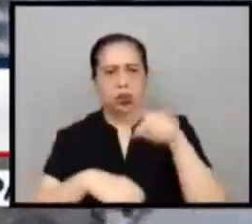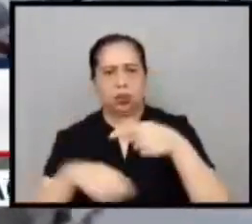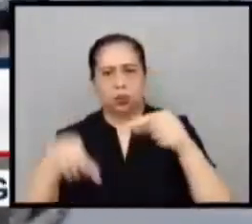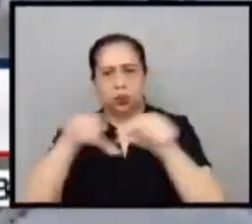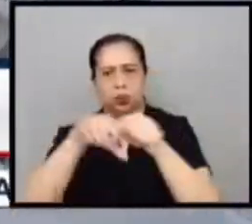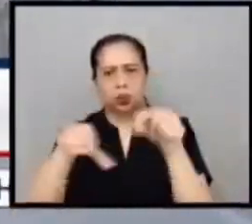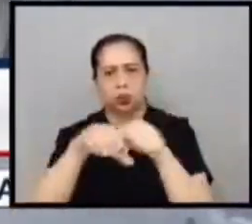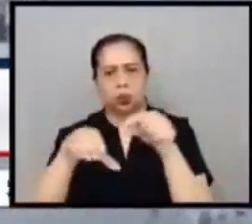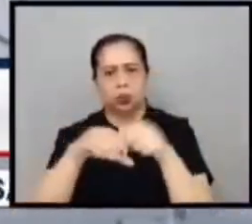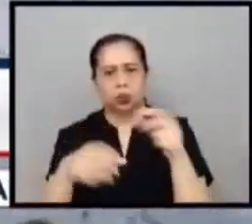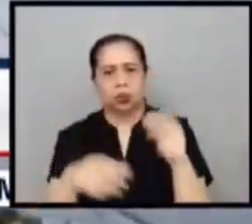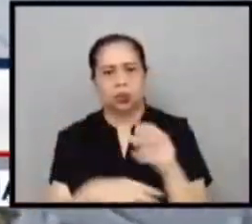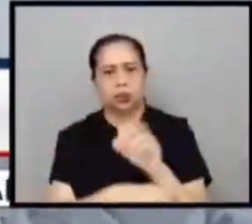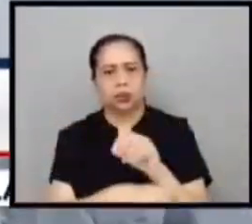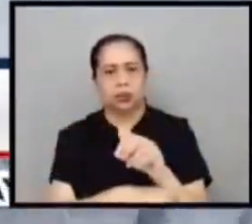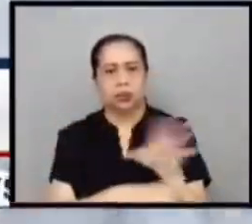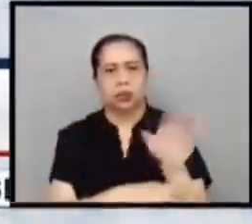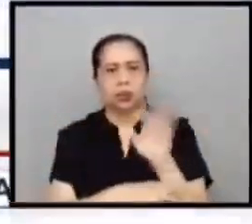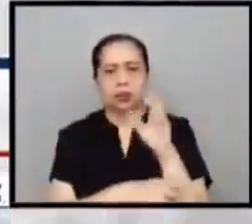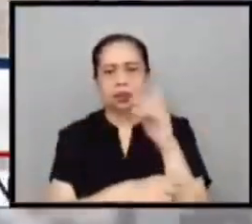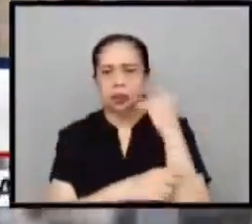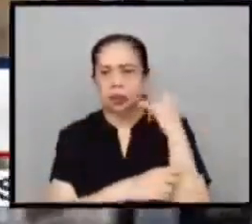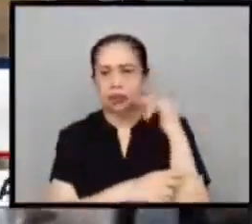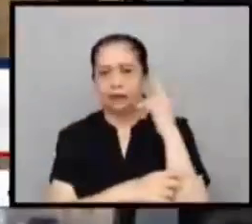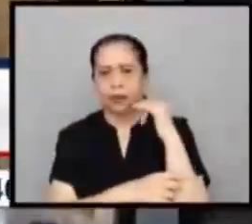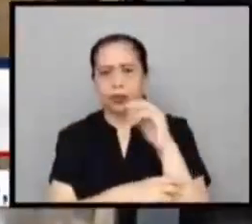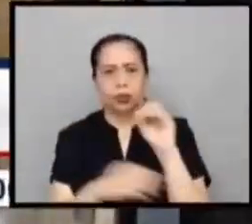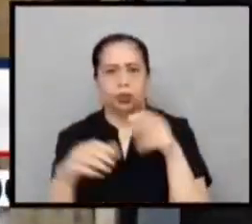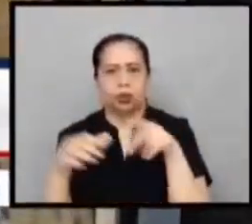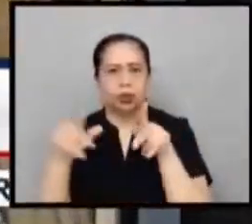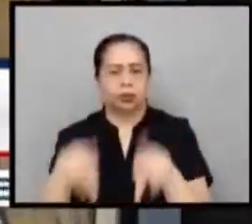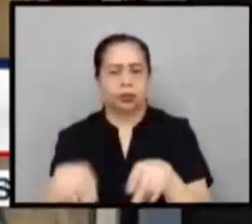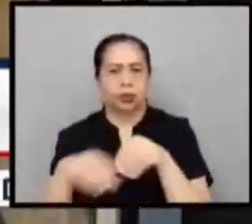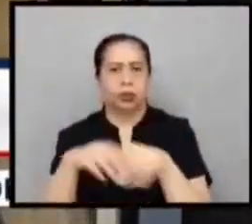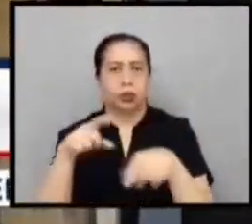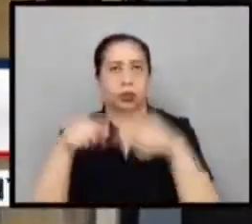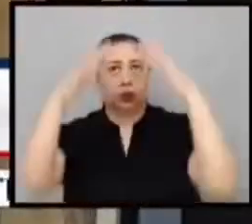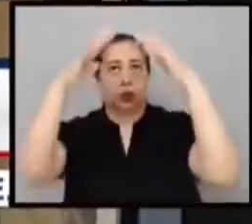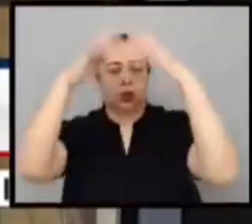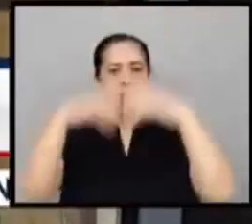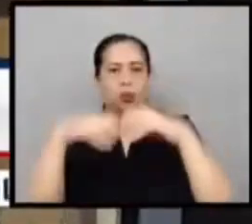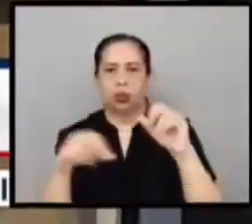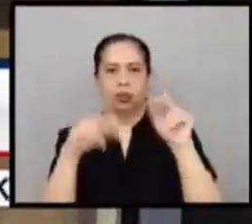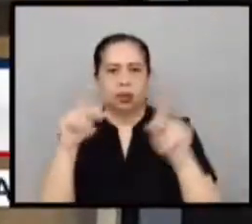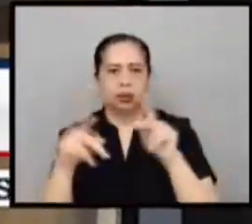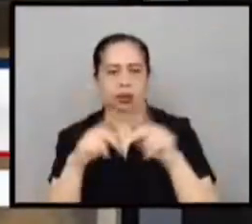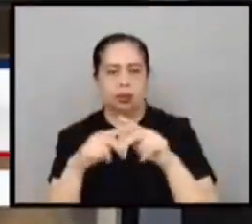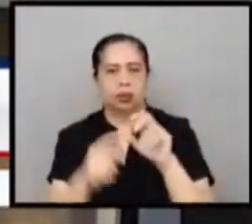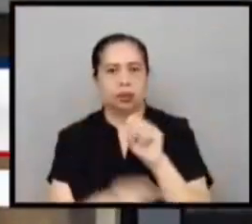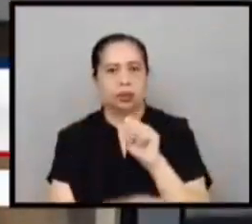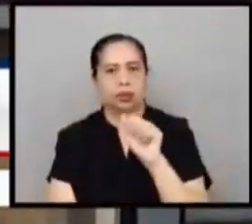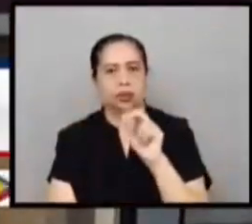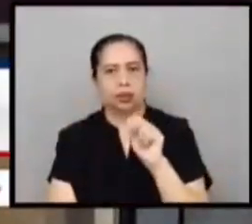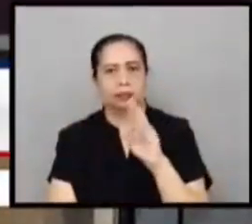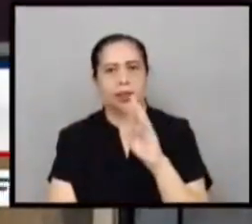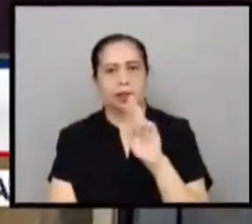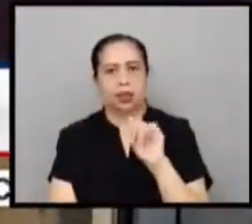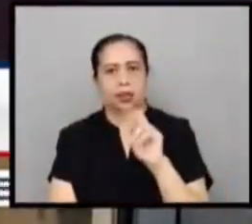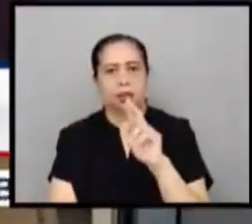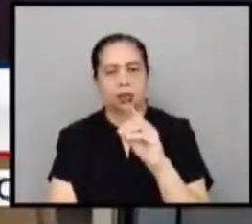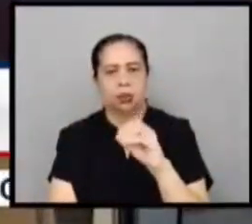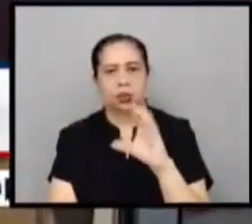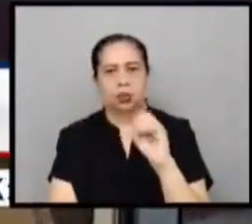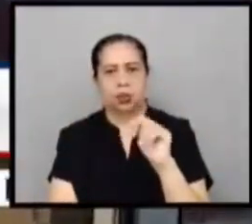sa Crestline, California. Wala namang tao sa grocery store nang bumagsak ang bubong sa San Bernardino County. Patuloy ang